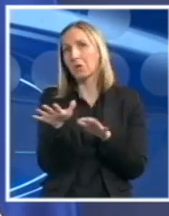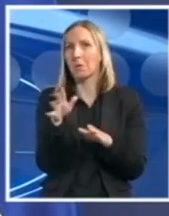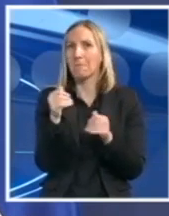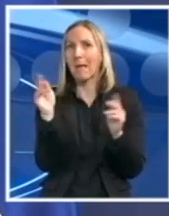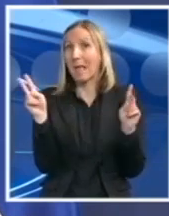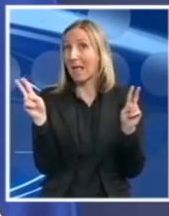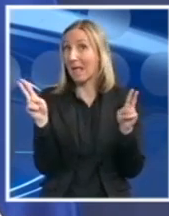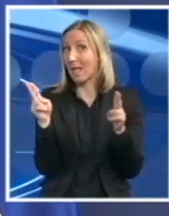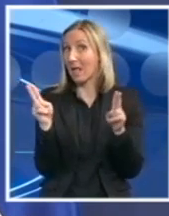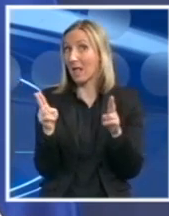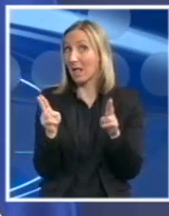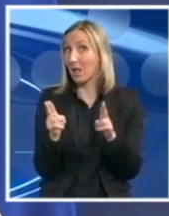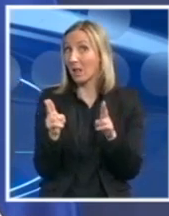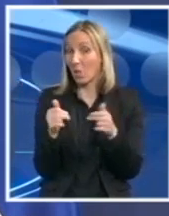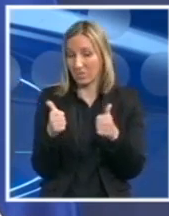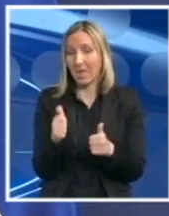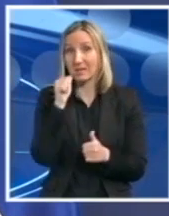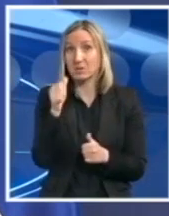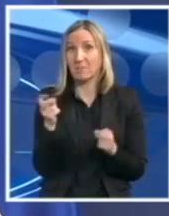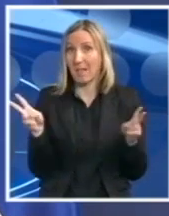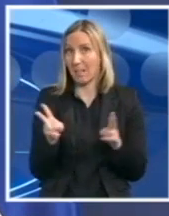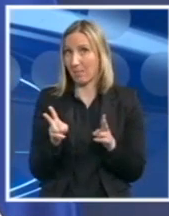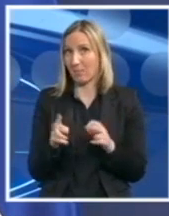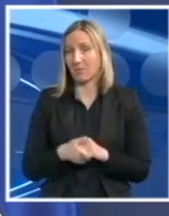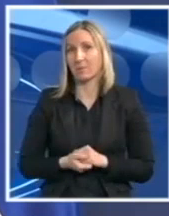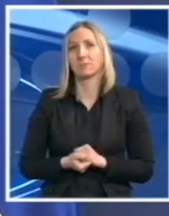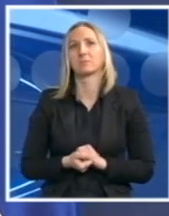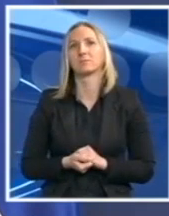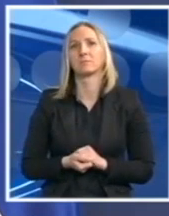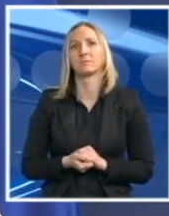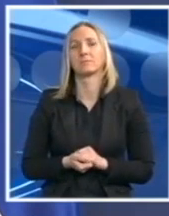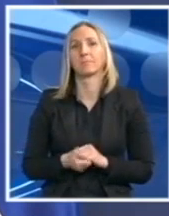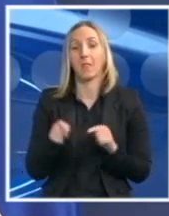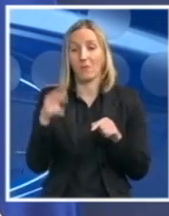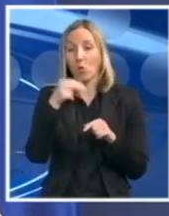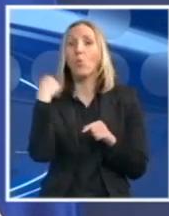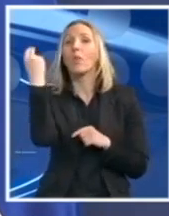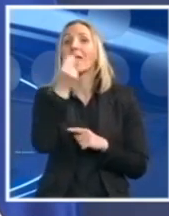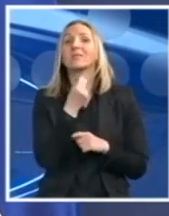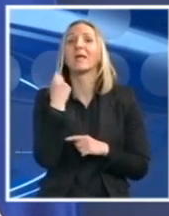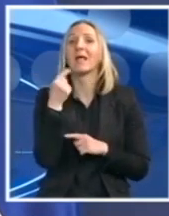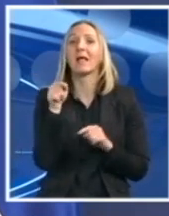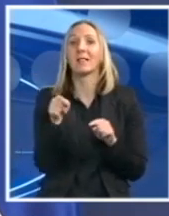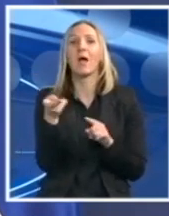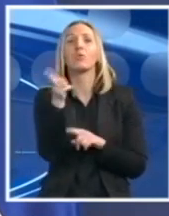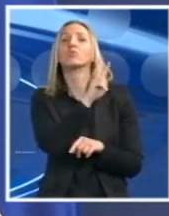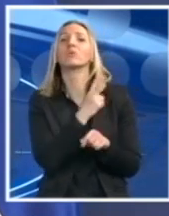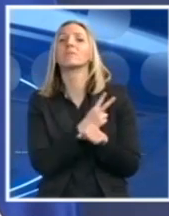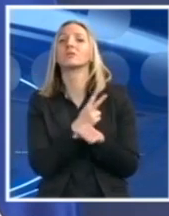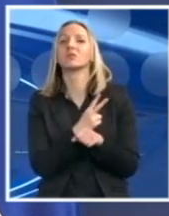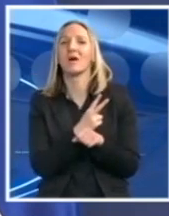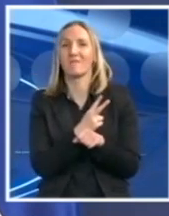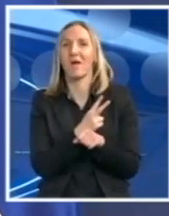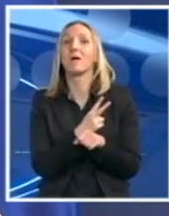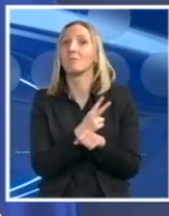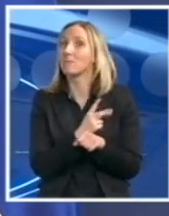pad na današnji dan. U nedelji kada je u nekim drugim zemljama